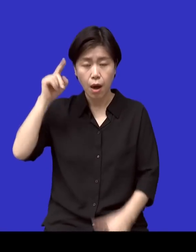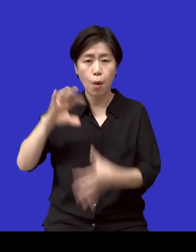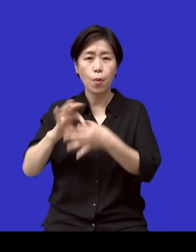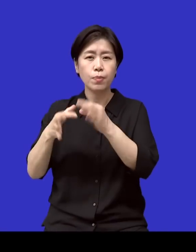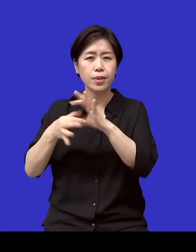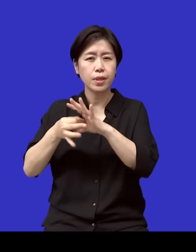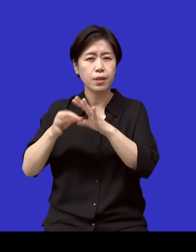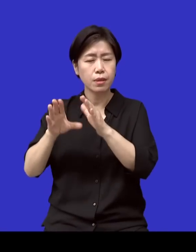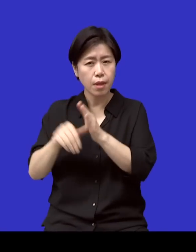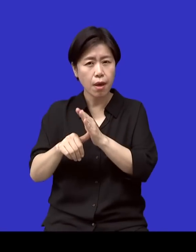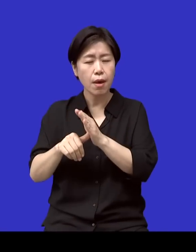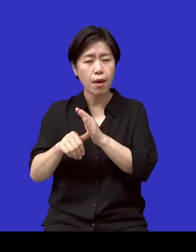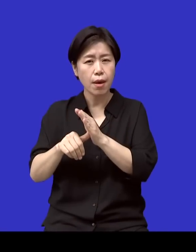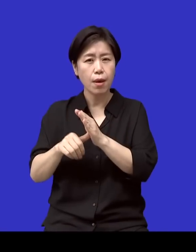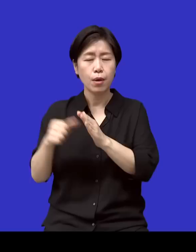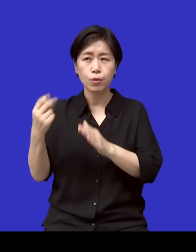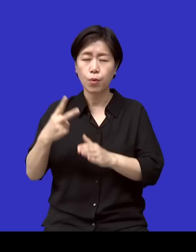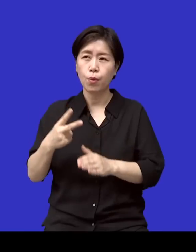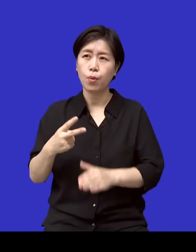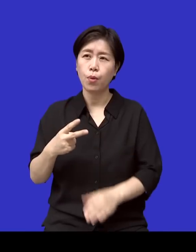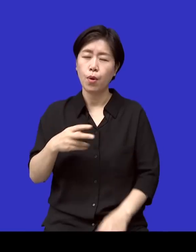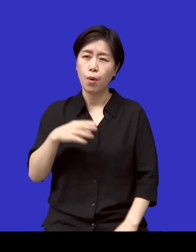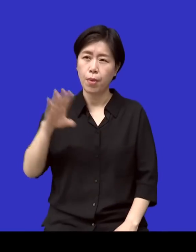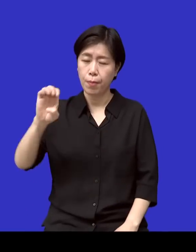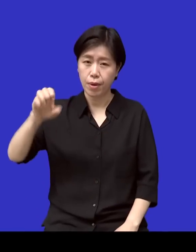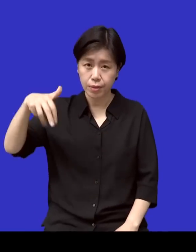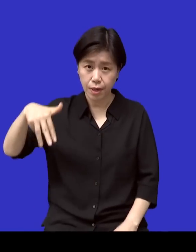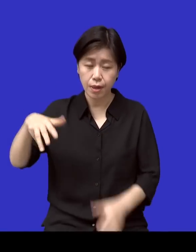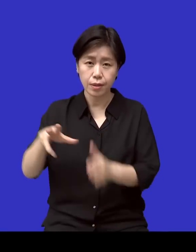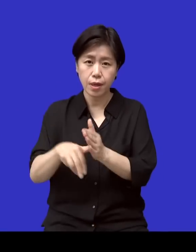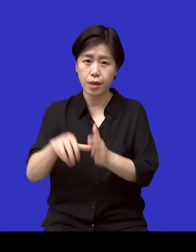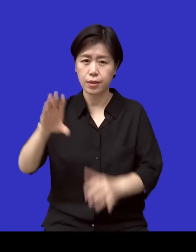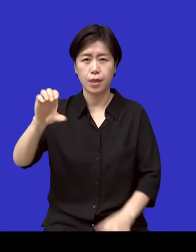때는 45위를 기록한 걸로 알고 있는데 네네.